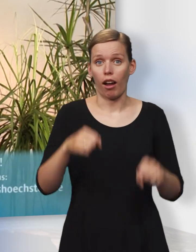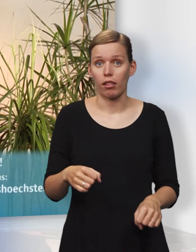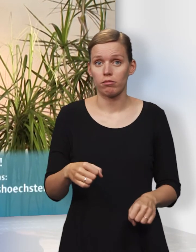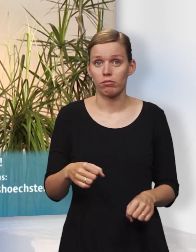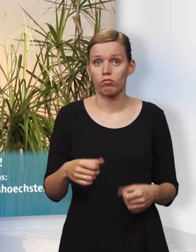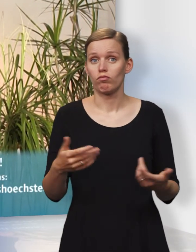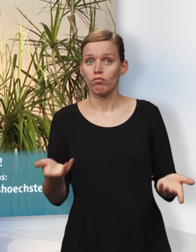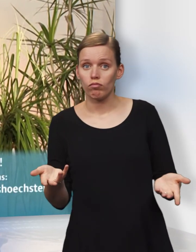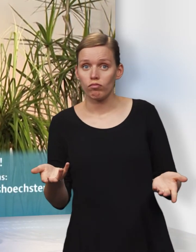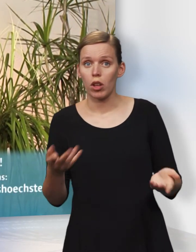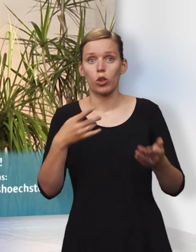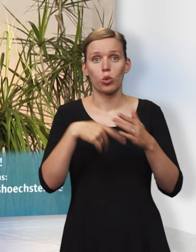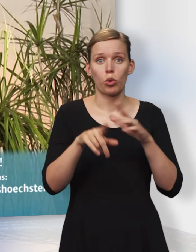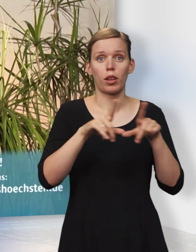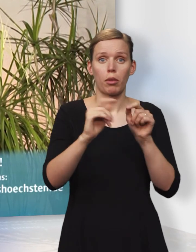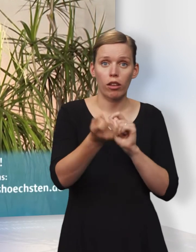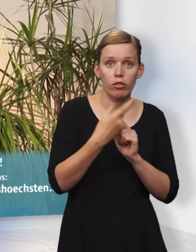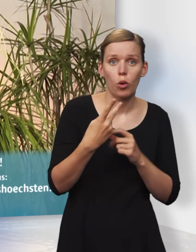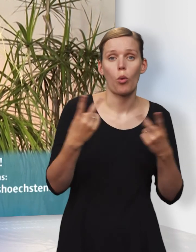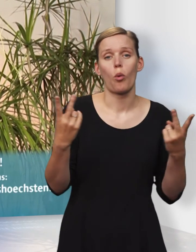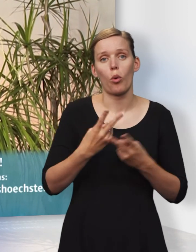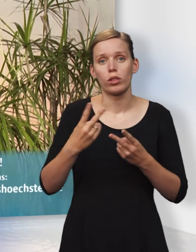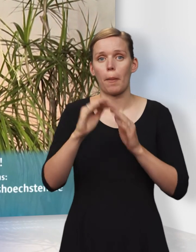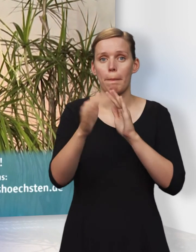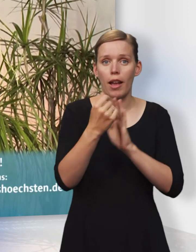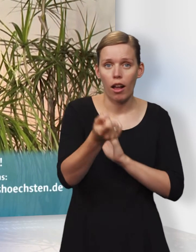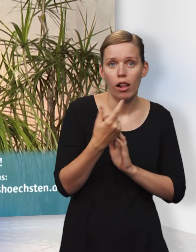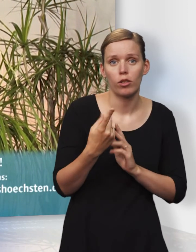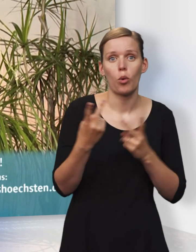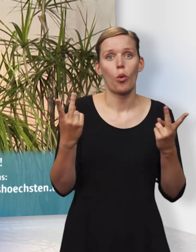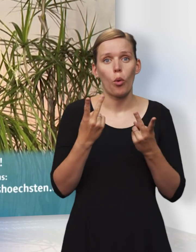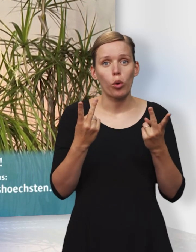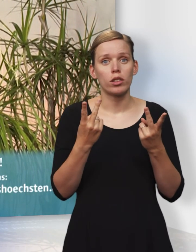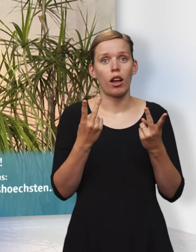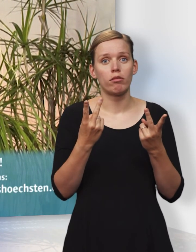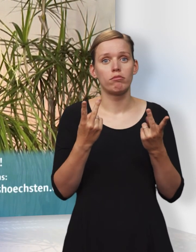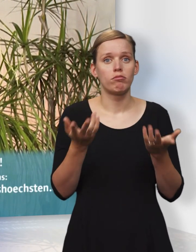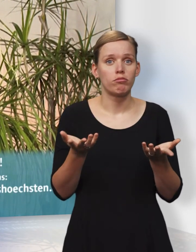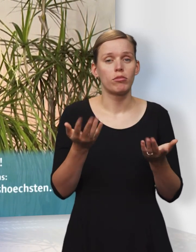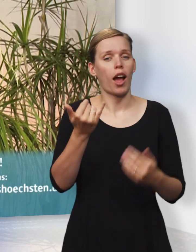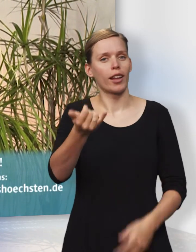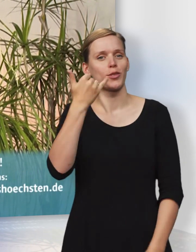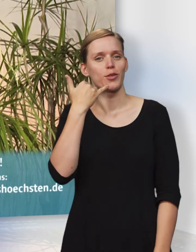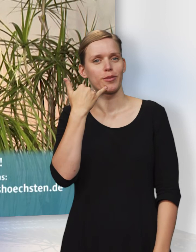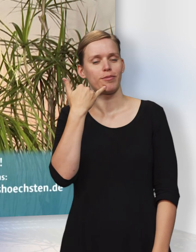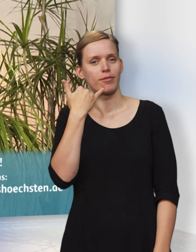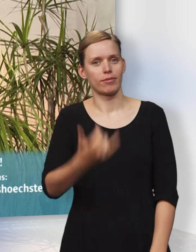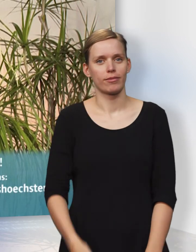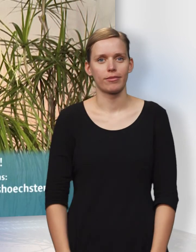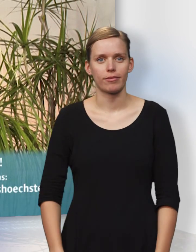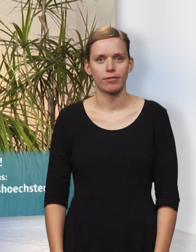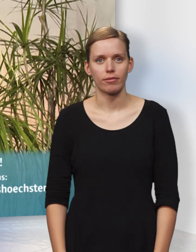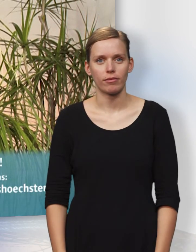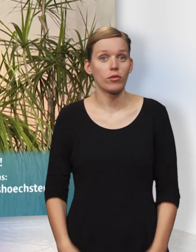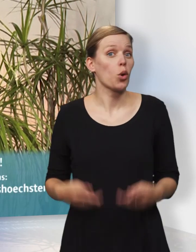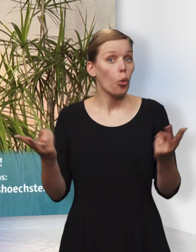geht über den postalischen Weg, das geht per Mails oder das geht mit einem Anruf. Gerne können